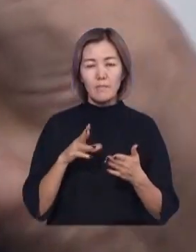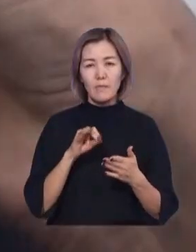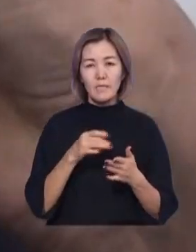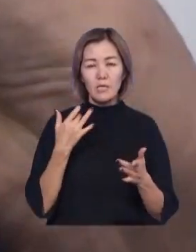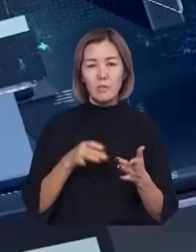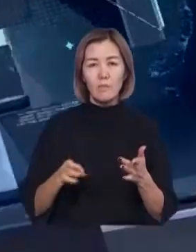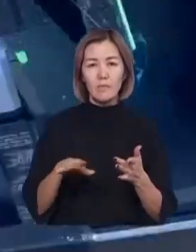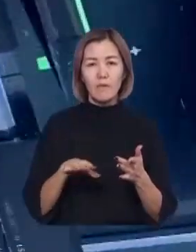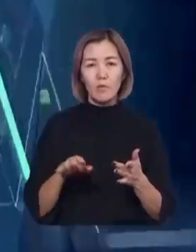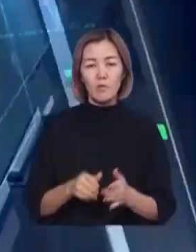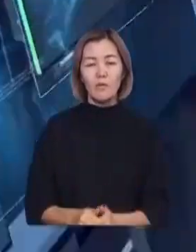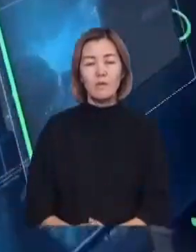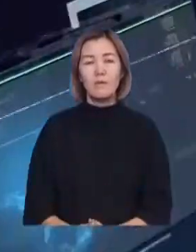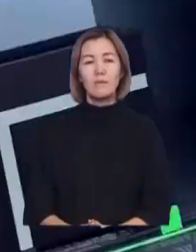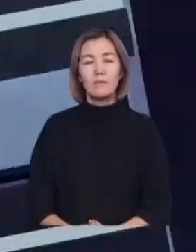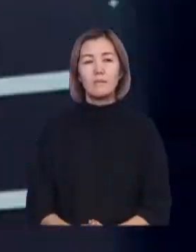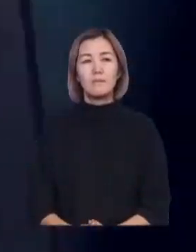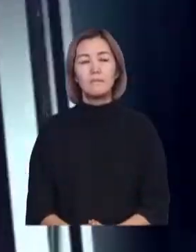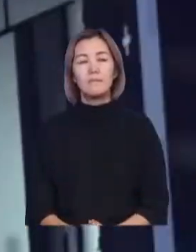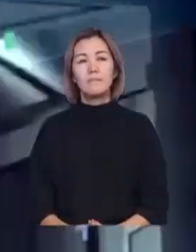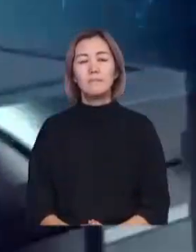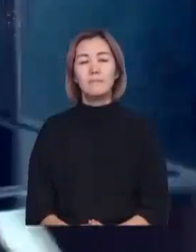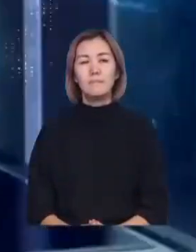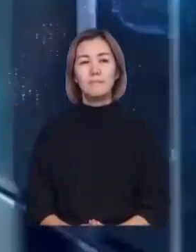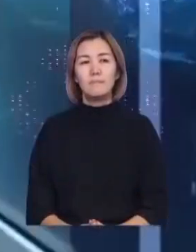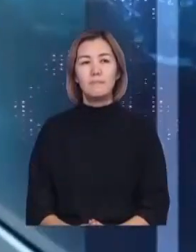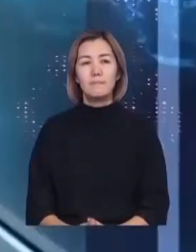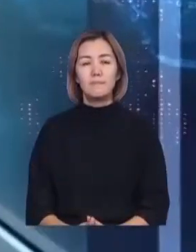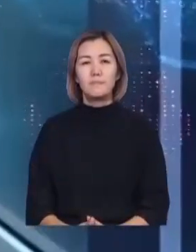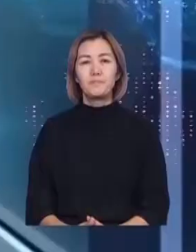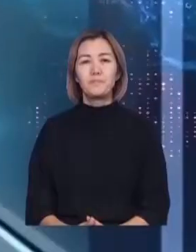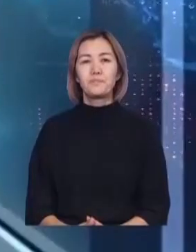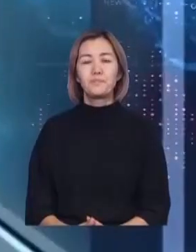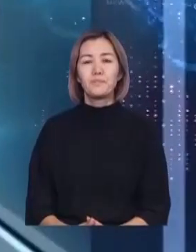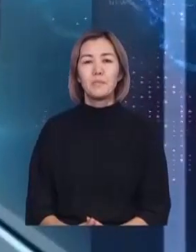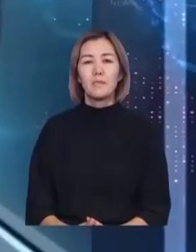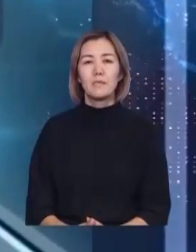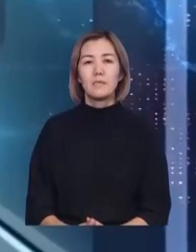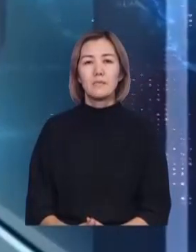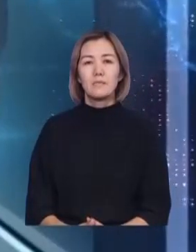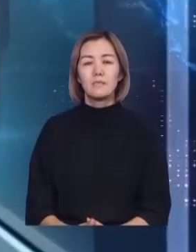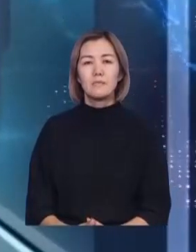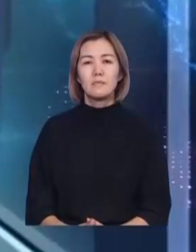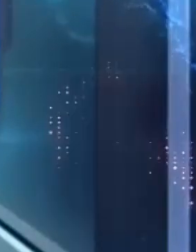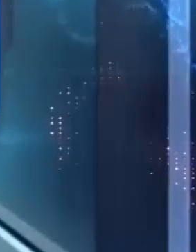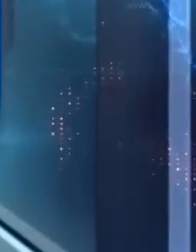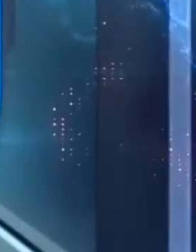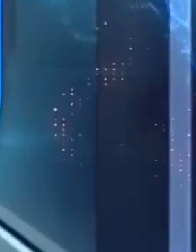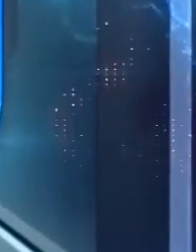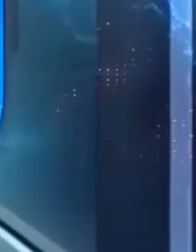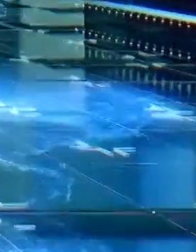жамбылского района Жандос нарбаев Урал телерадиокомпания тсу Алматинская